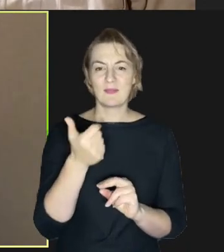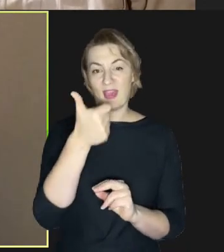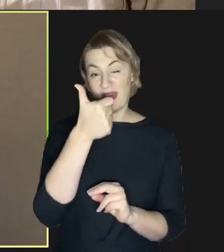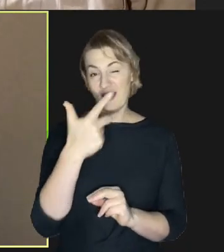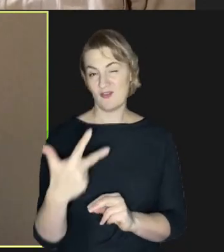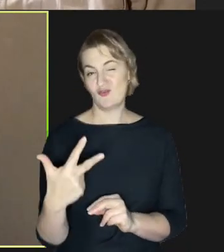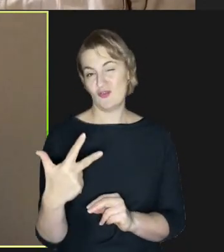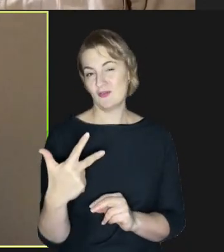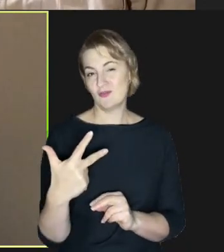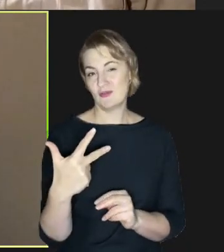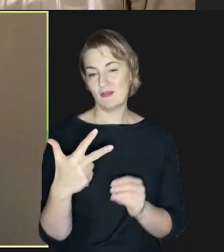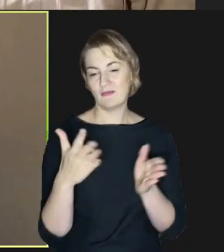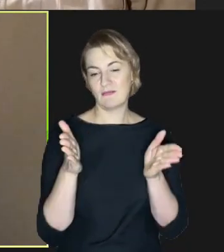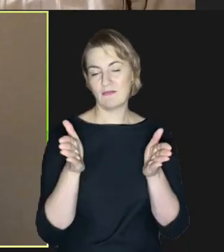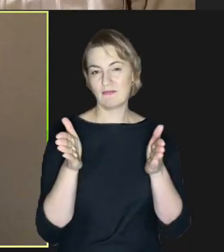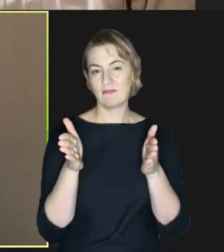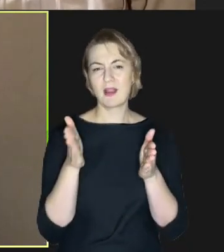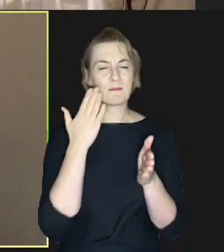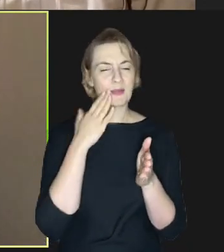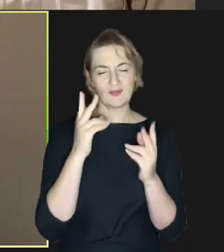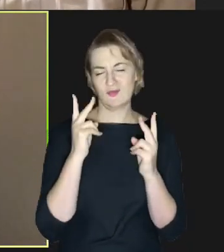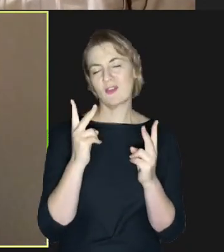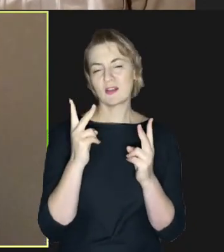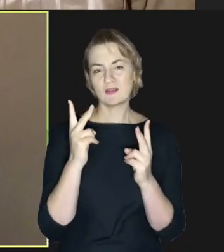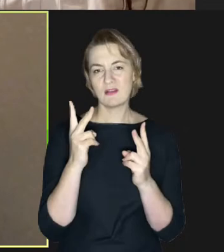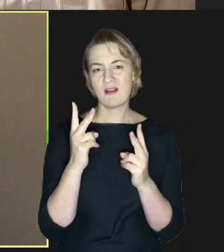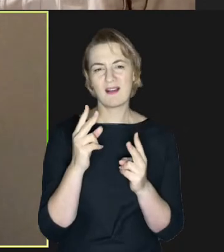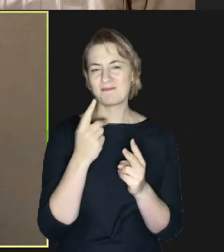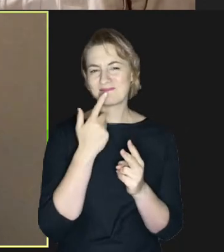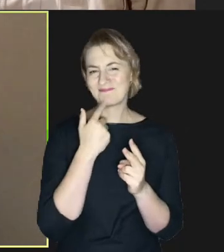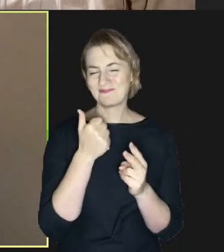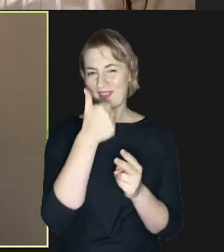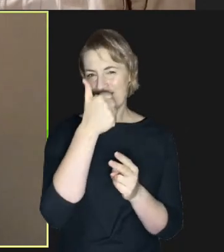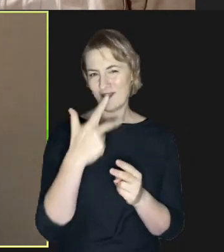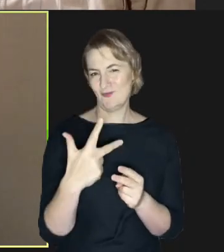drogi, tak? Ale bardzo ważna, no żeby